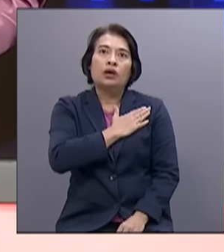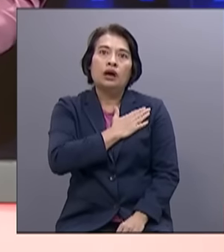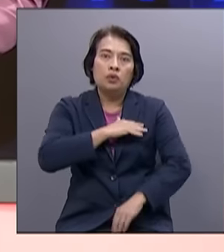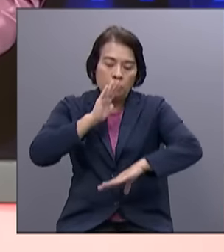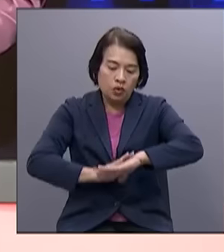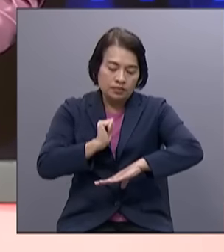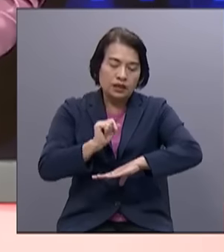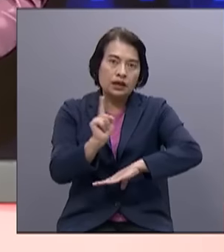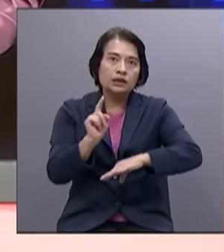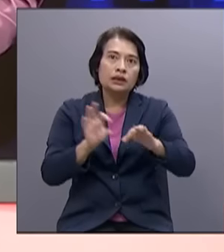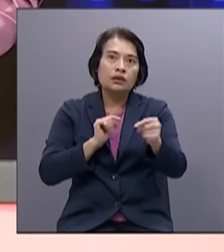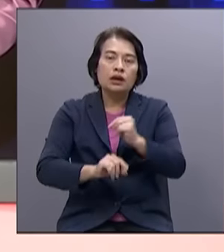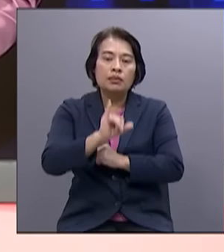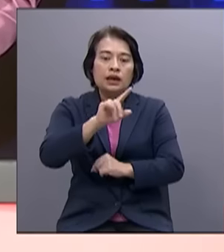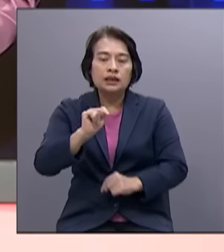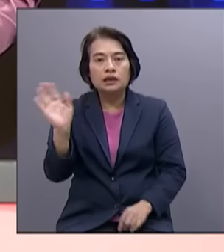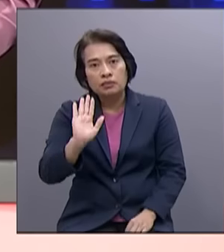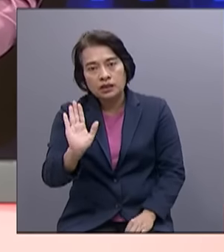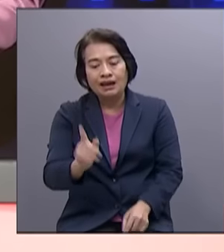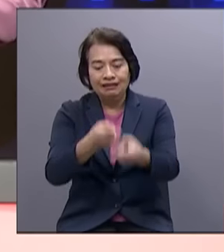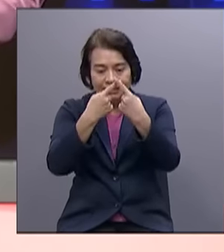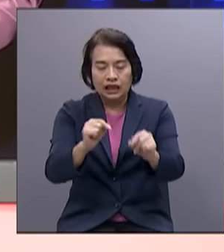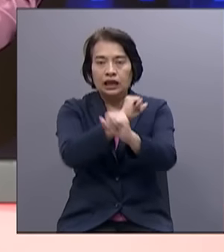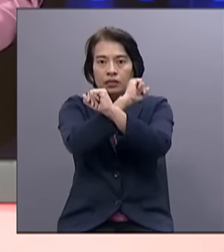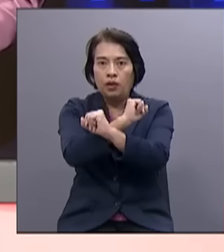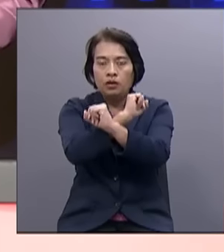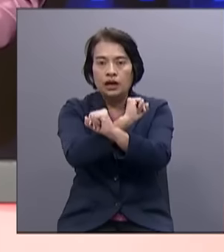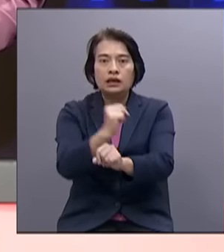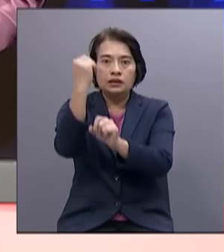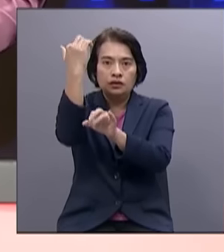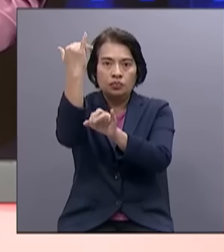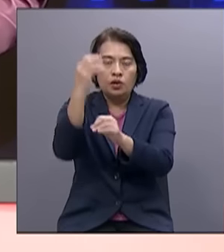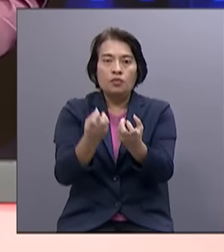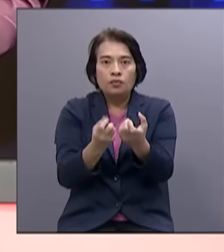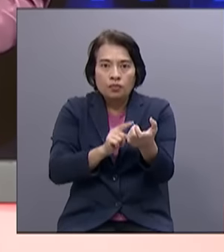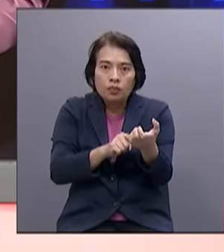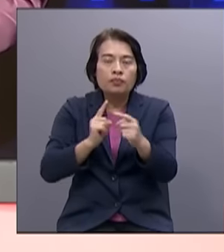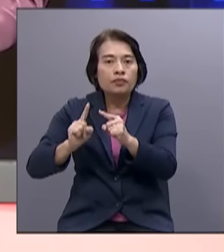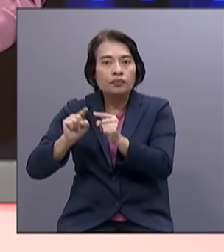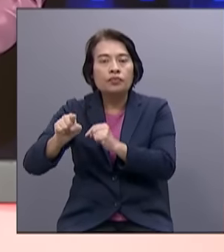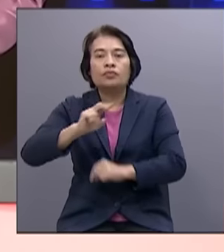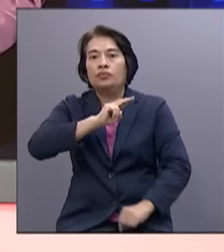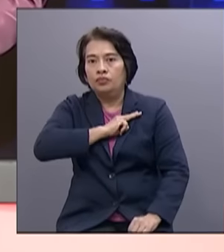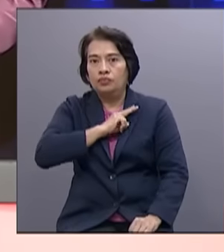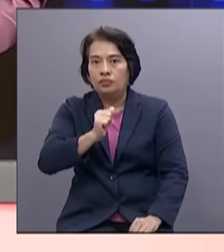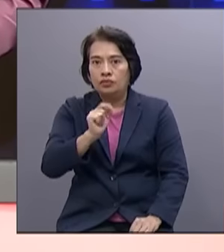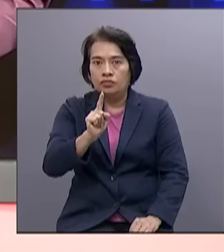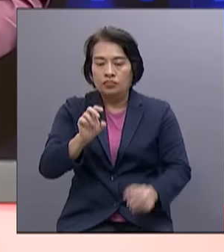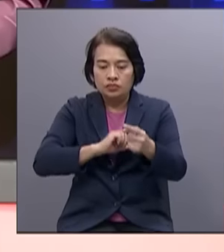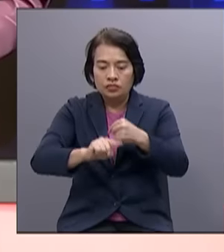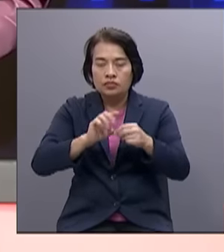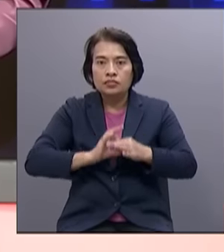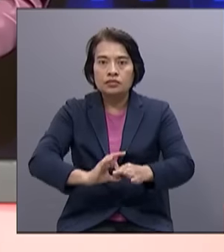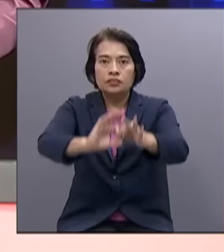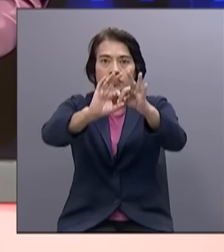ไอทีแต่เราทุกคนสามารถป้องกันคอมพิวเตอร์และอุปกรณ์ต่างๆของเราได้เองนะคะเพื่อไม่ให้ถูกใช้เป็นส่วนหนึ่ง